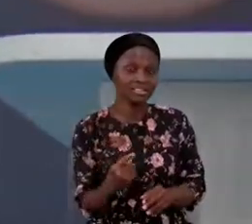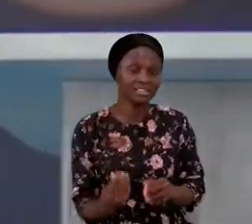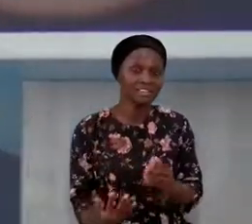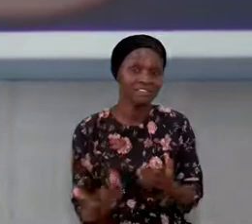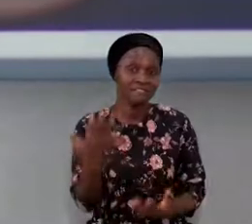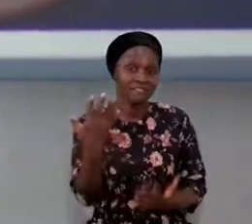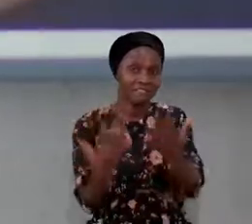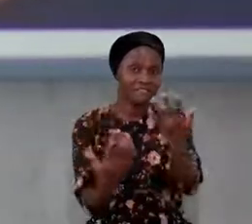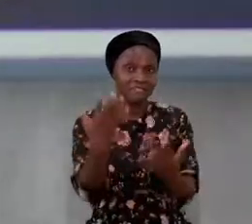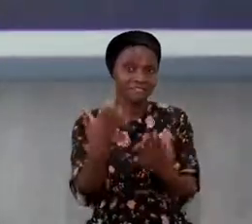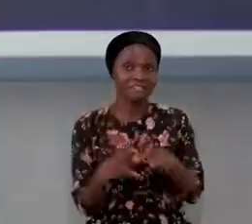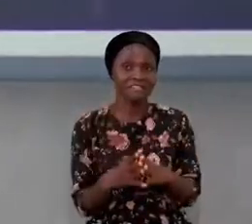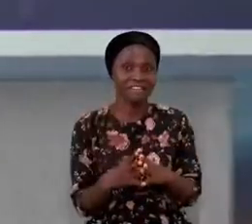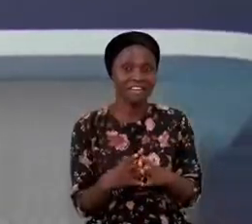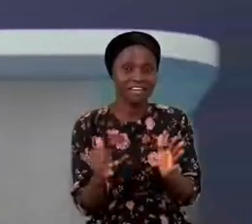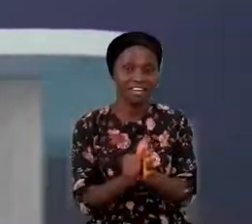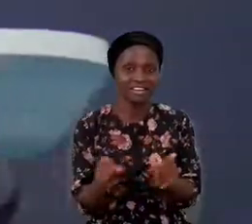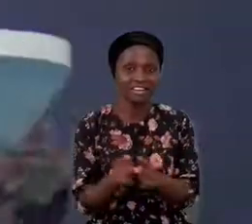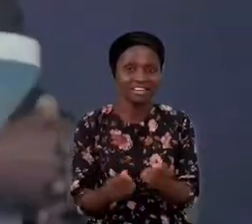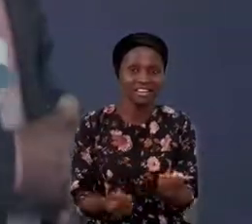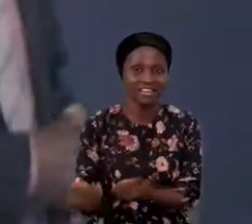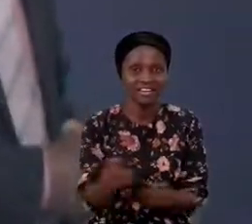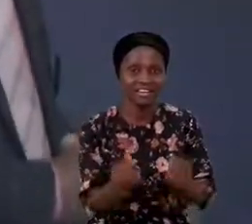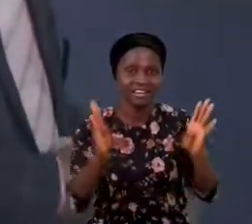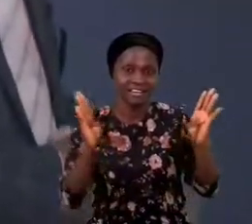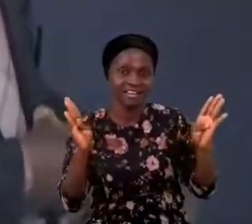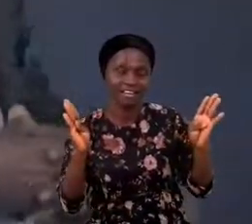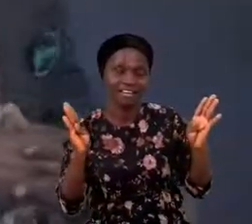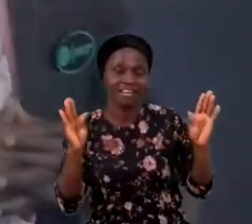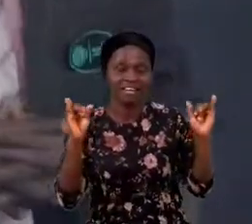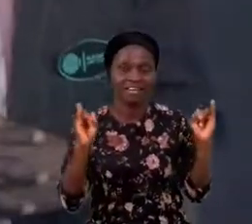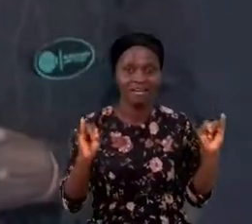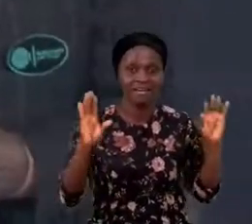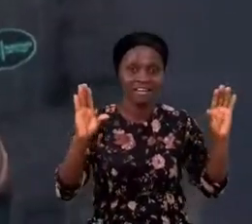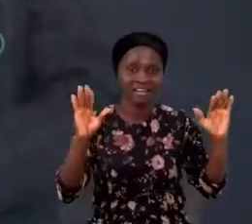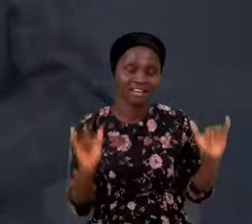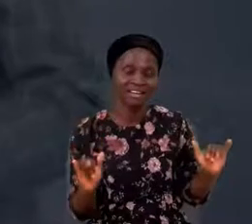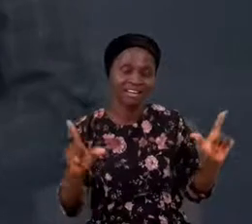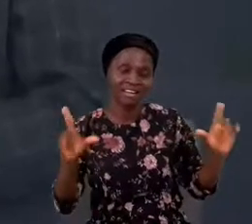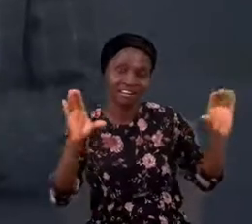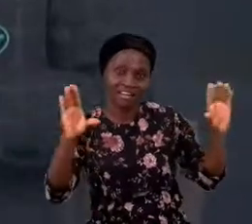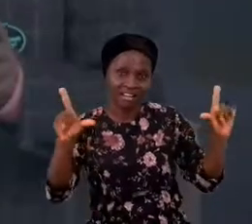niveau supérieur, la moto, et tu passes au niveau supérieur,